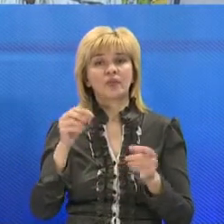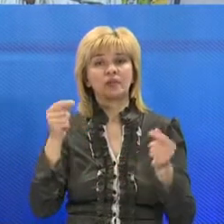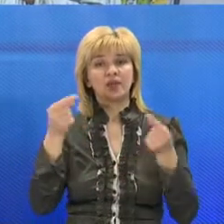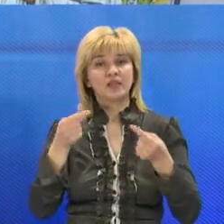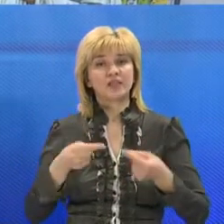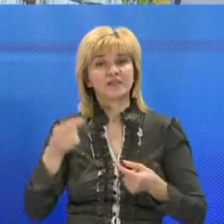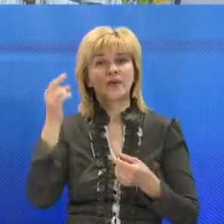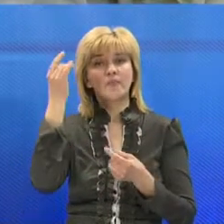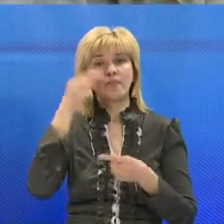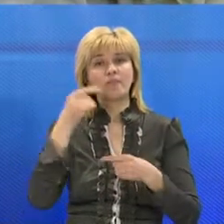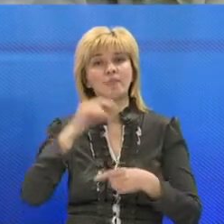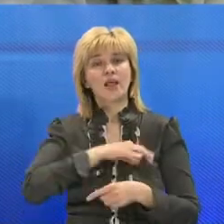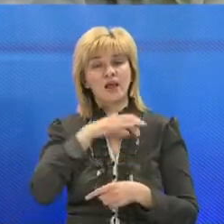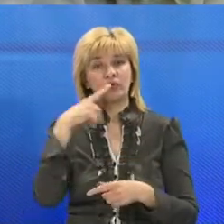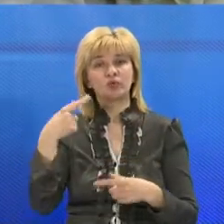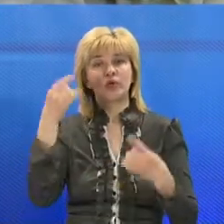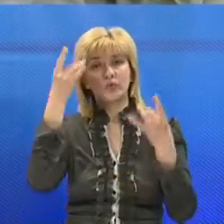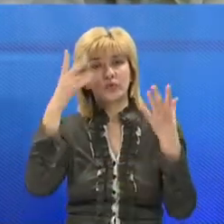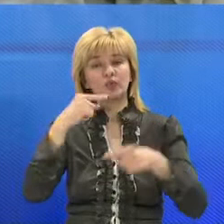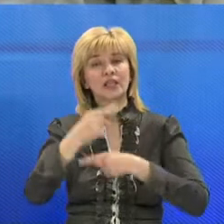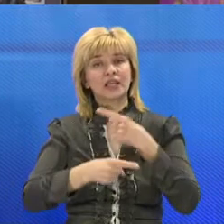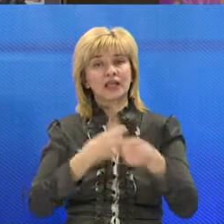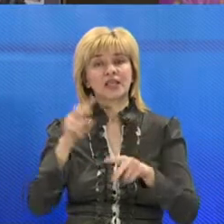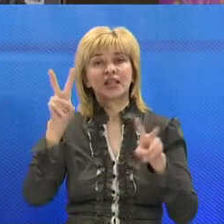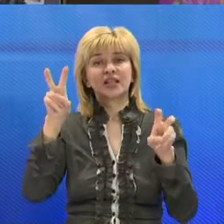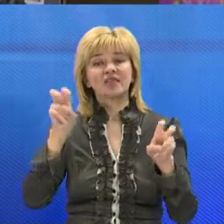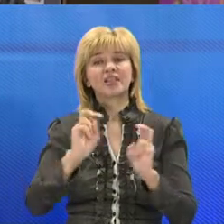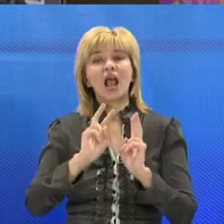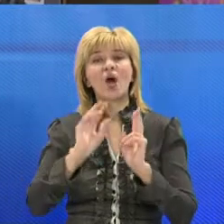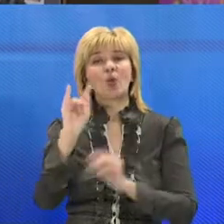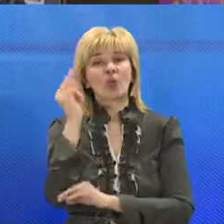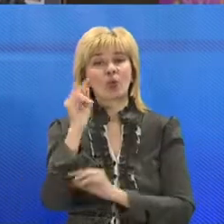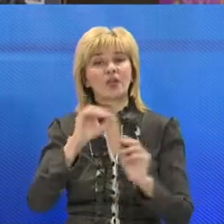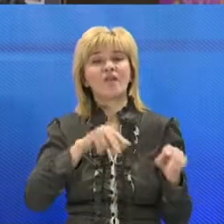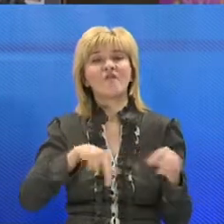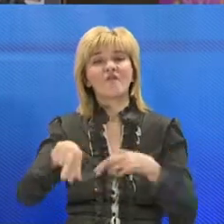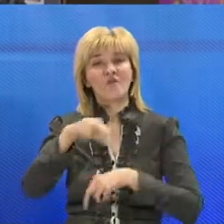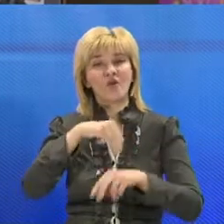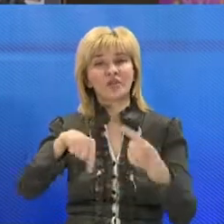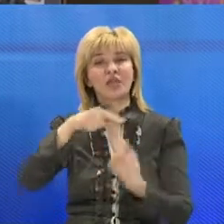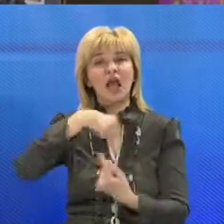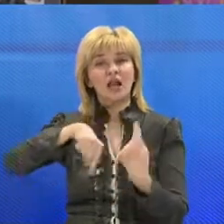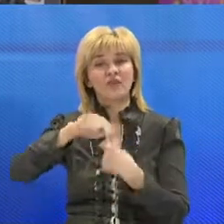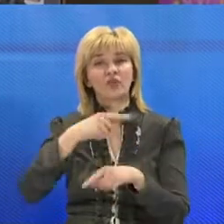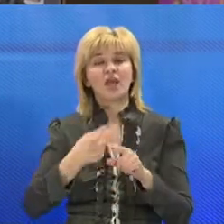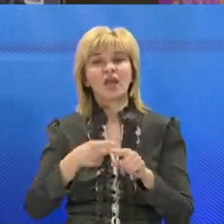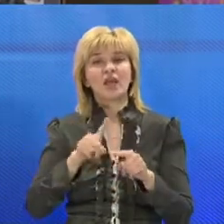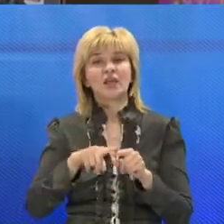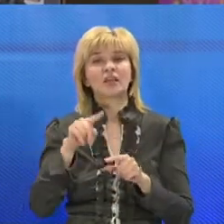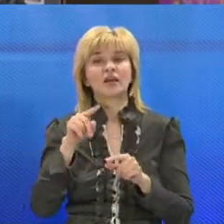отримала назву «Ляльки водить карагод». Основной посыл нашего сегодняшнего мероприятия – это кукла в